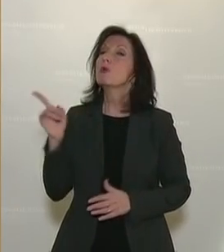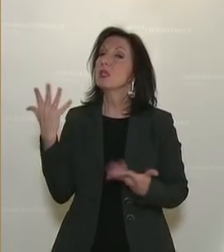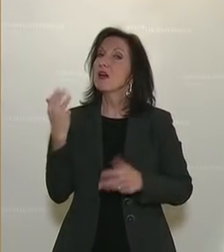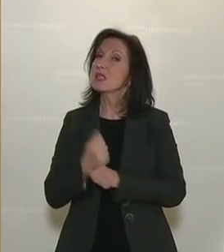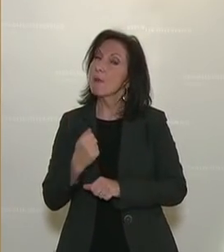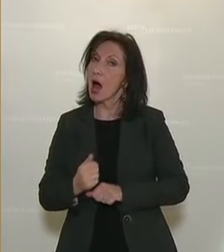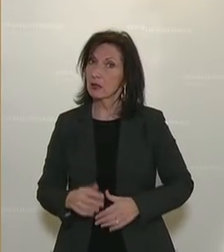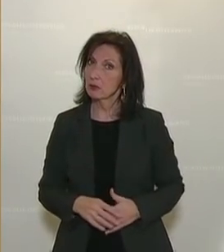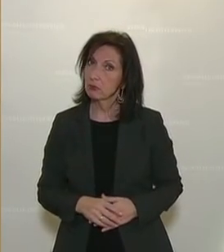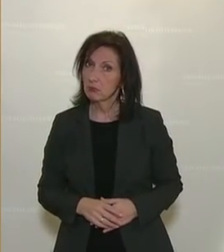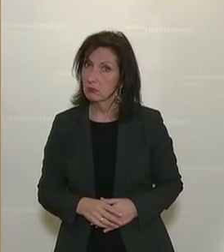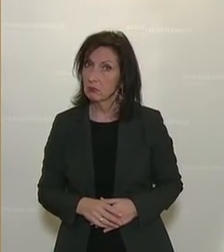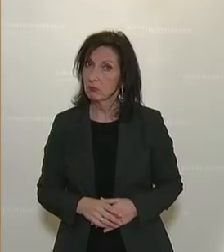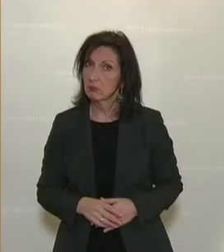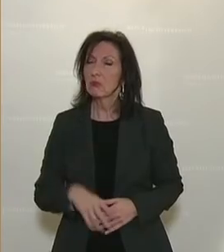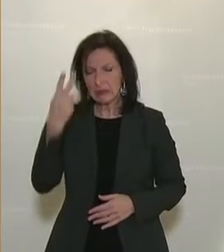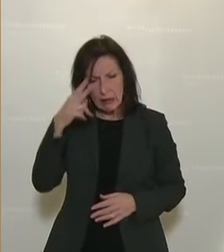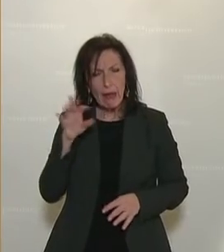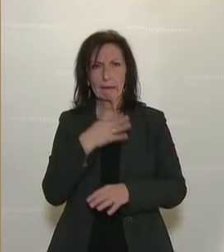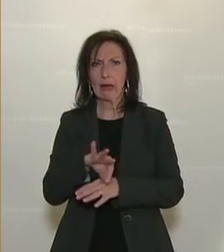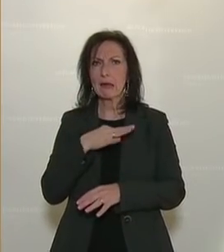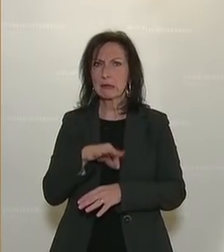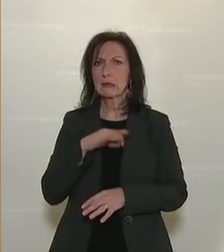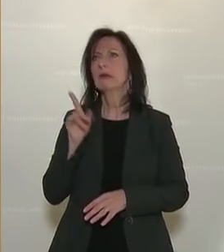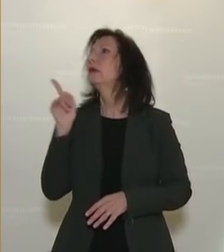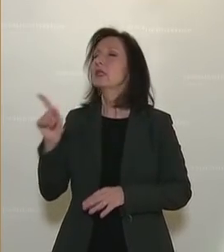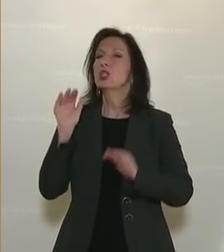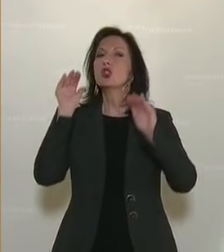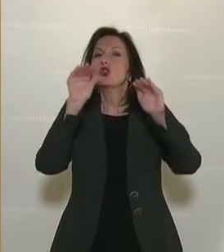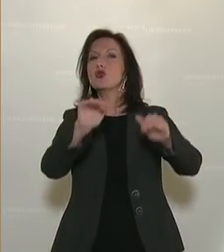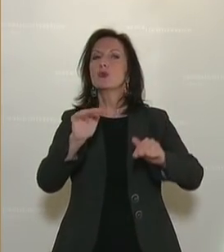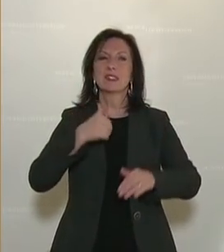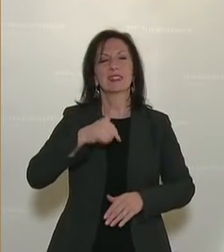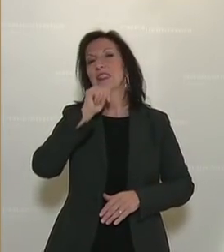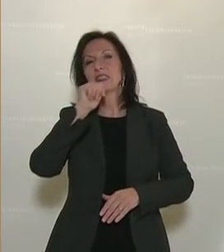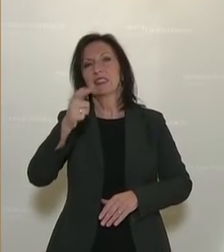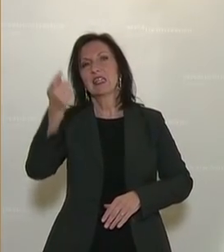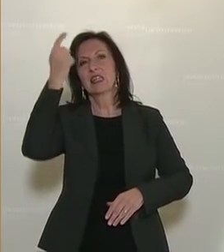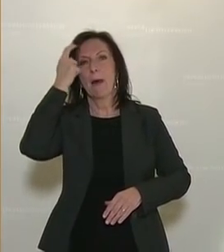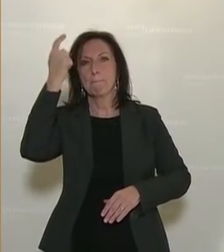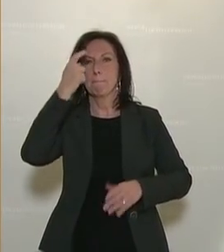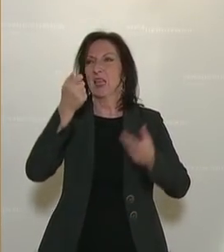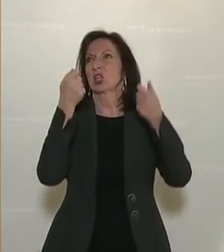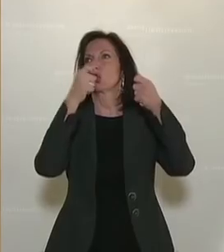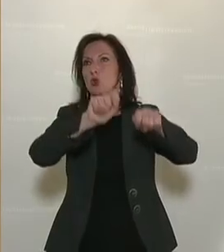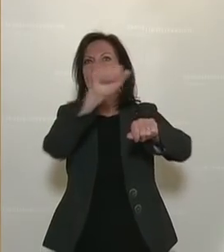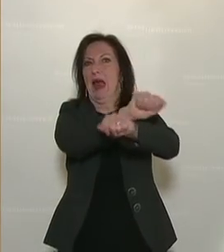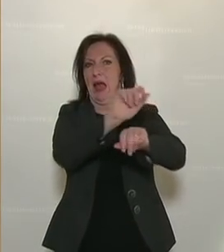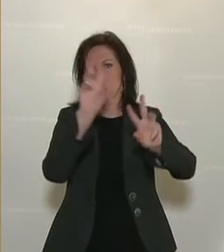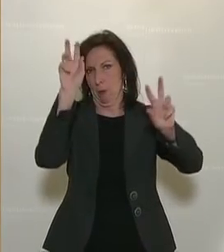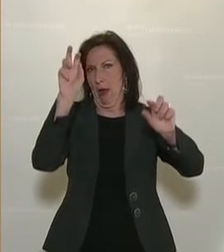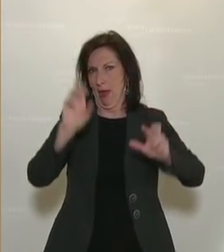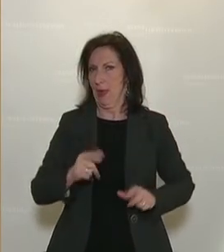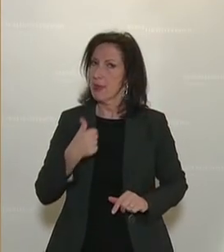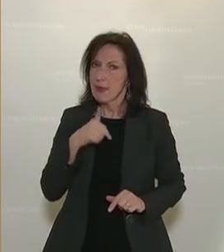Sie gemacht, Herr Bundeskanzler? Und ich meine hier mit gezieltem Schutz nicht das unmenschliche Wegsperren der Bewohner von